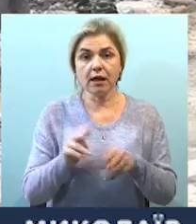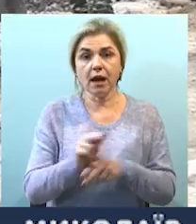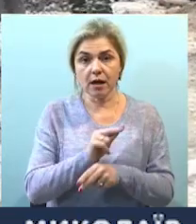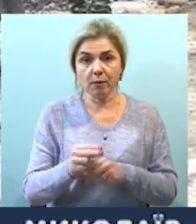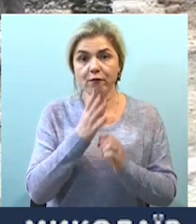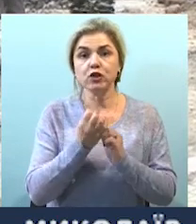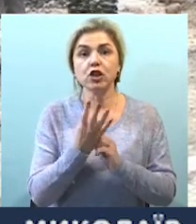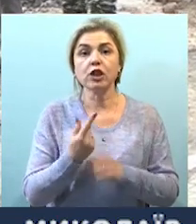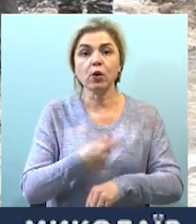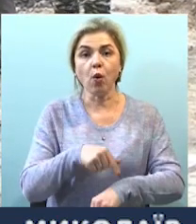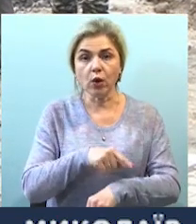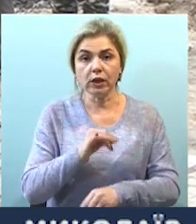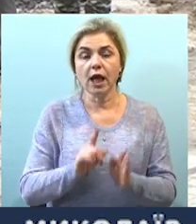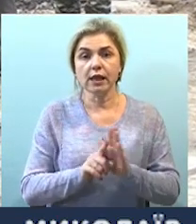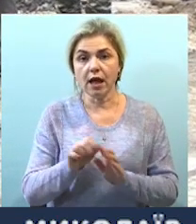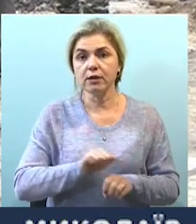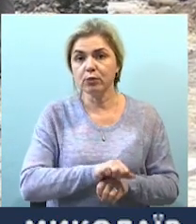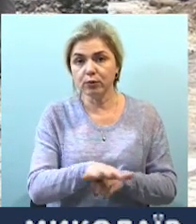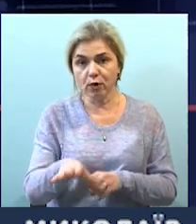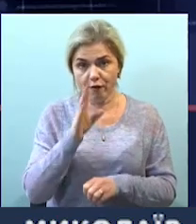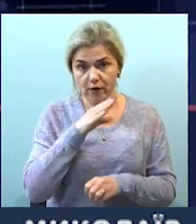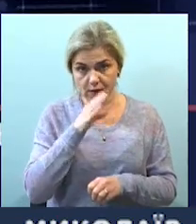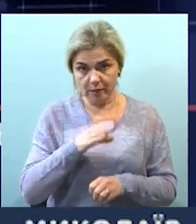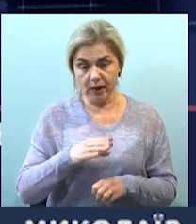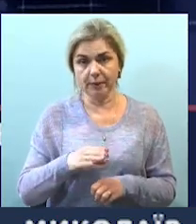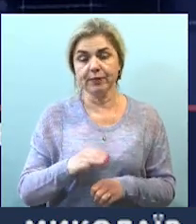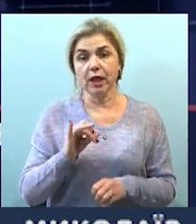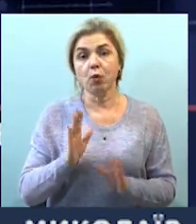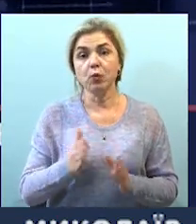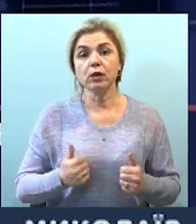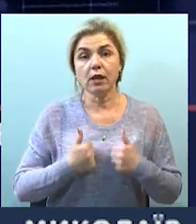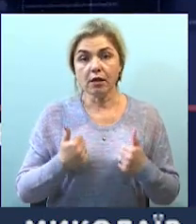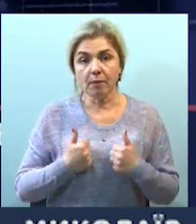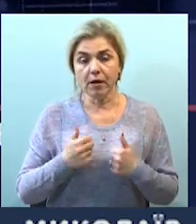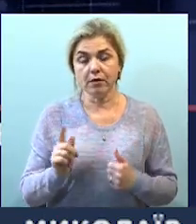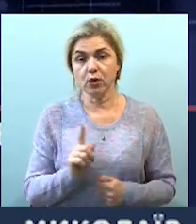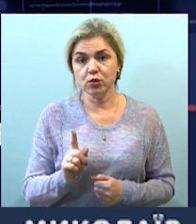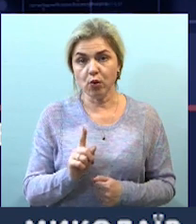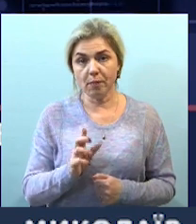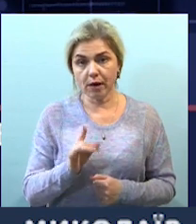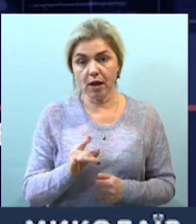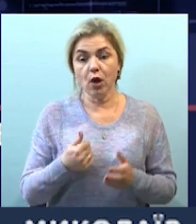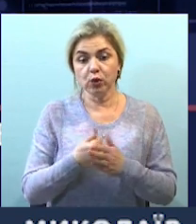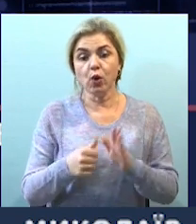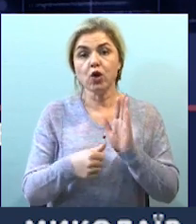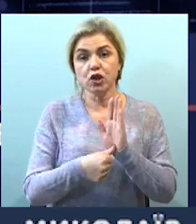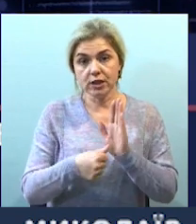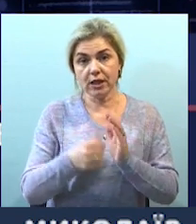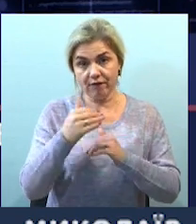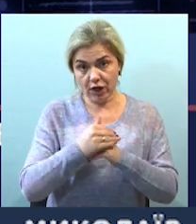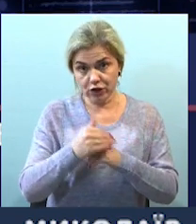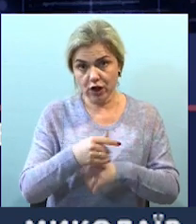і розпочали заповнення ділянки теплової мережі. Будемо намагатися, щоб до 6-ї години вечора